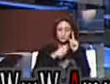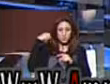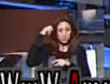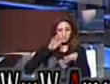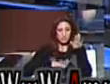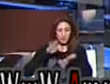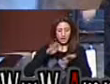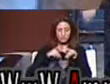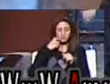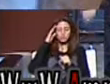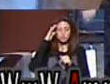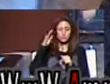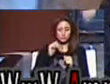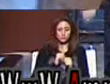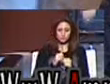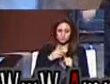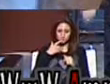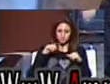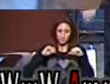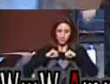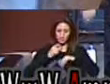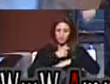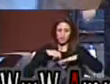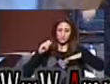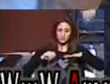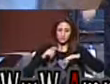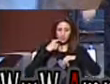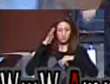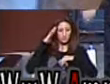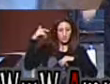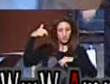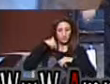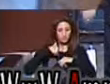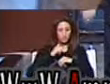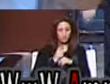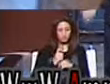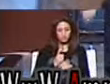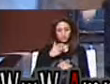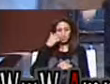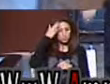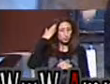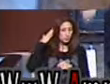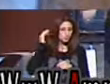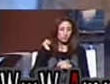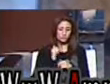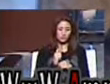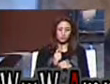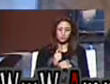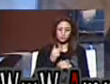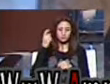خليفة عضو مجلس إدارة نادي القضاء عن وكلاء النائب العام. مساء الخير معالي المستشار. مساء مساء النور يا فندم. الموقف النهائي